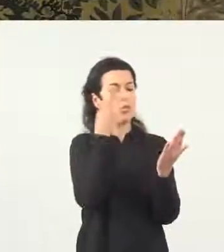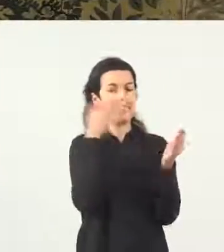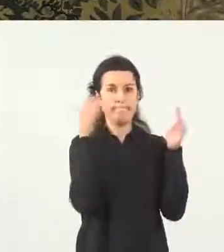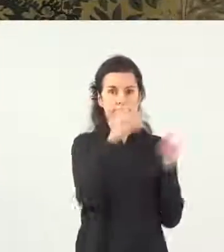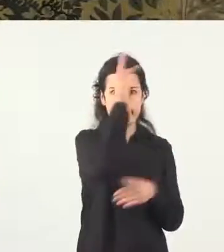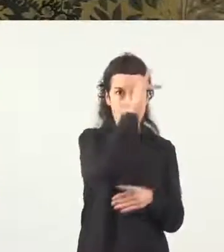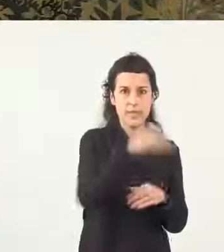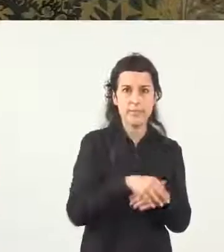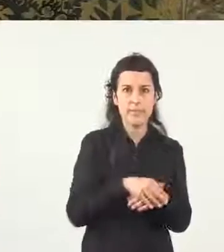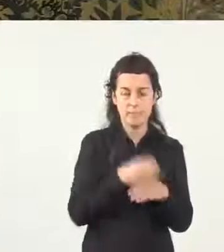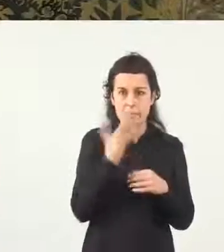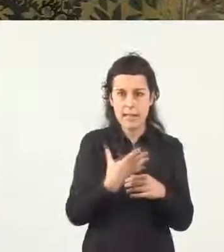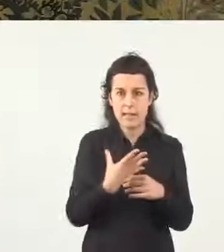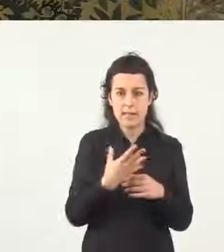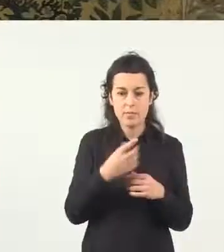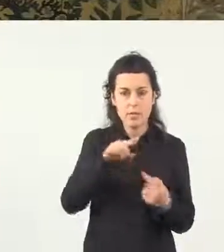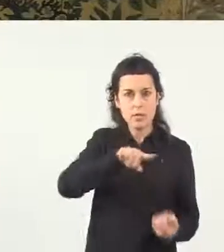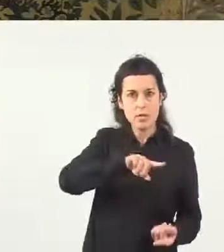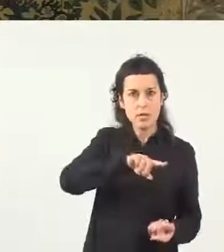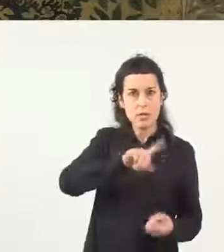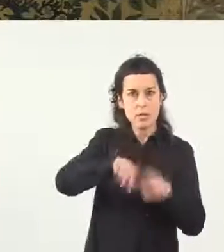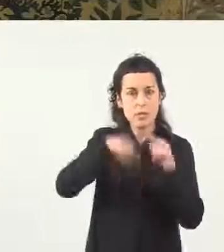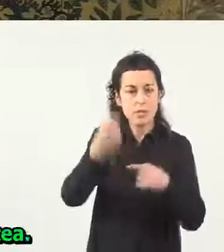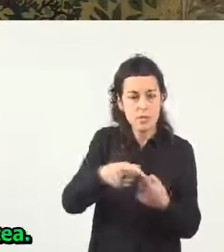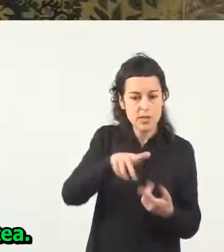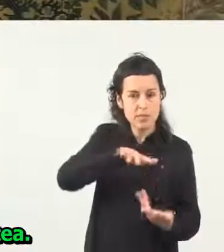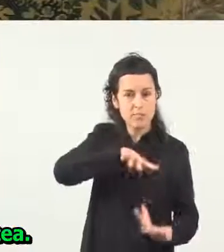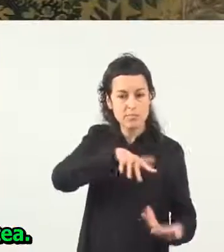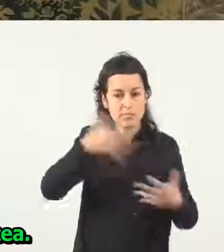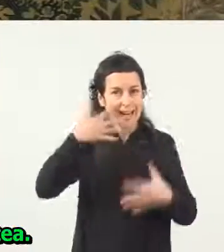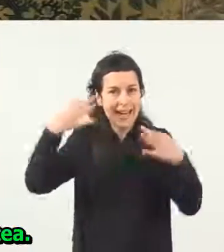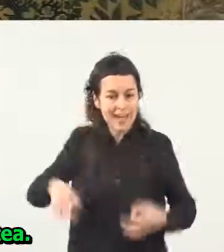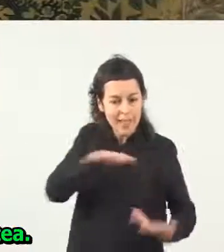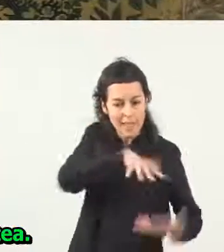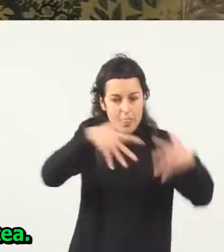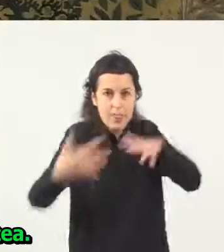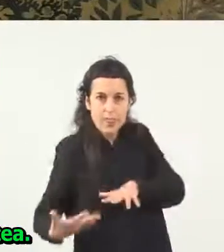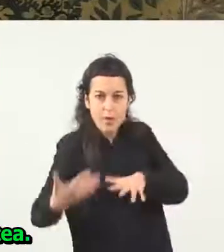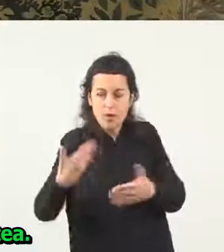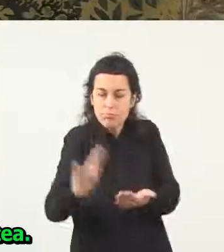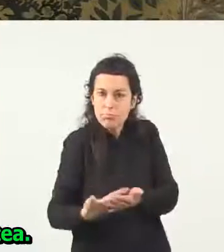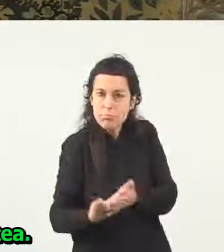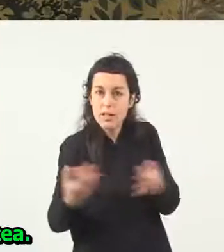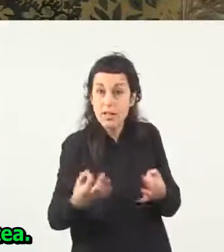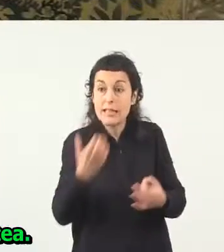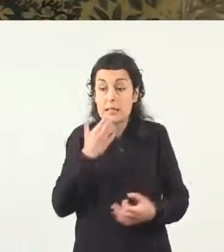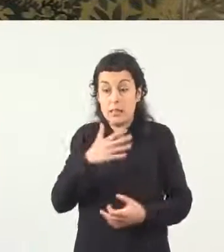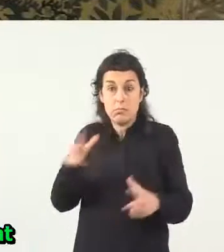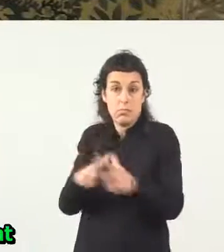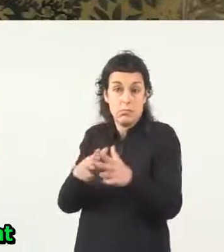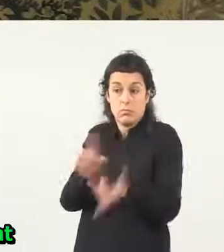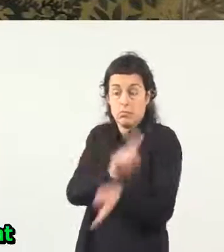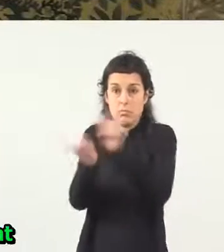bai, baina horrek behar du lurrarekin, ez da, konversazio bat, behar du hor mugimendu bat, benetan eraldatu nahi badugu